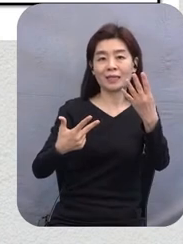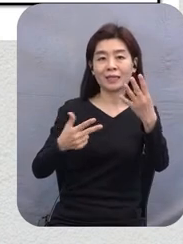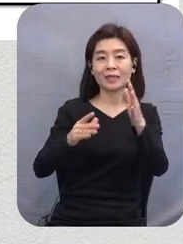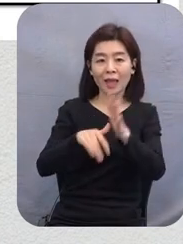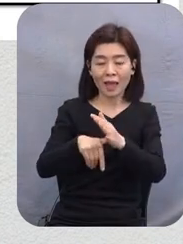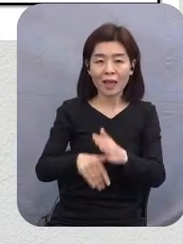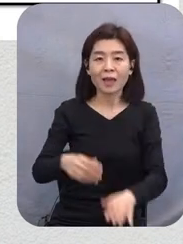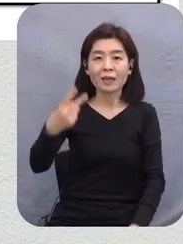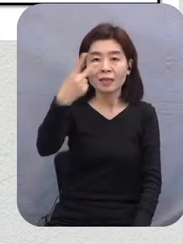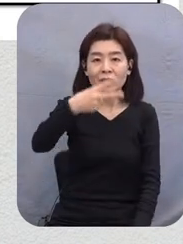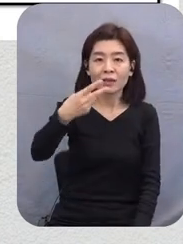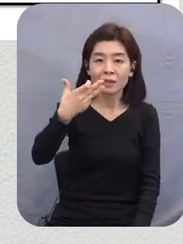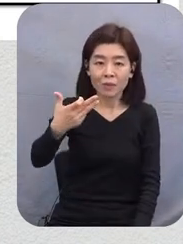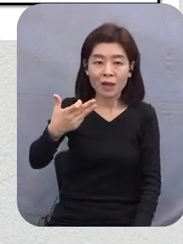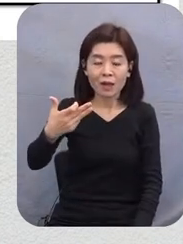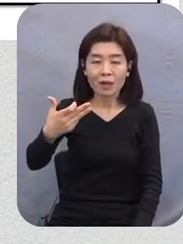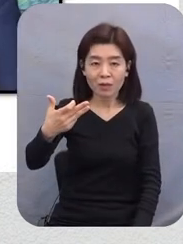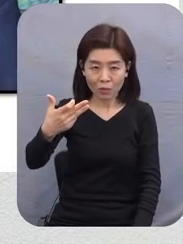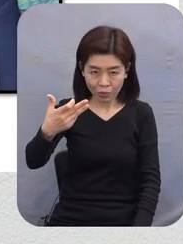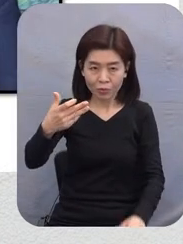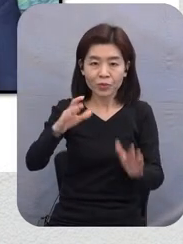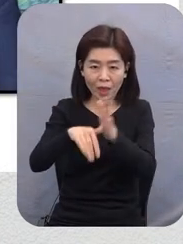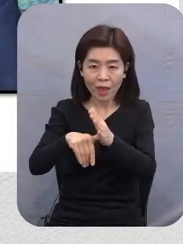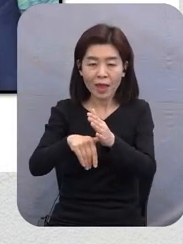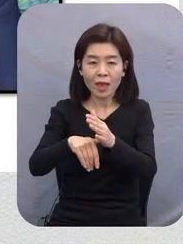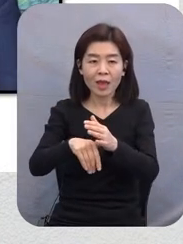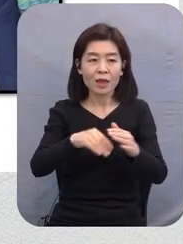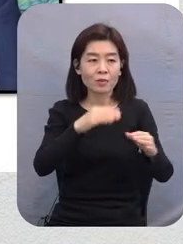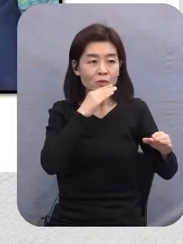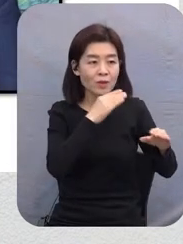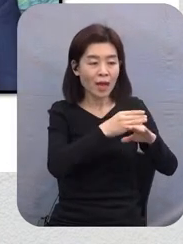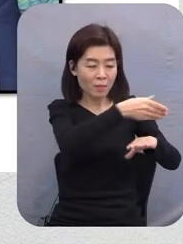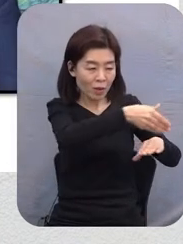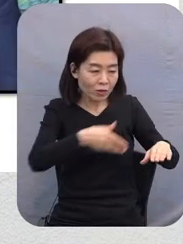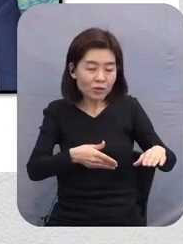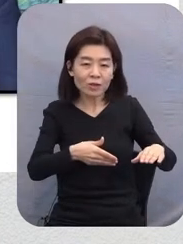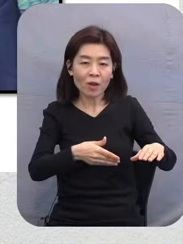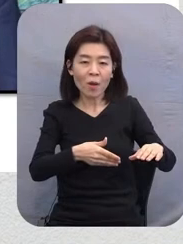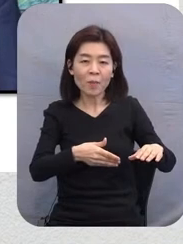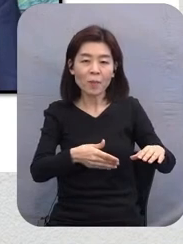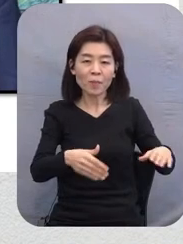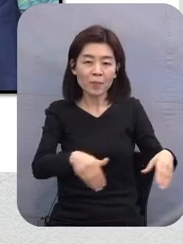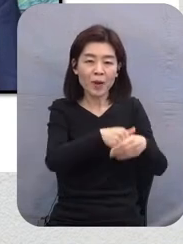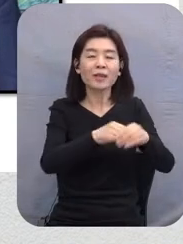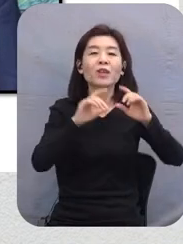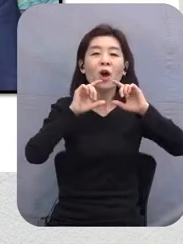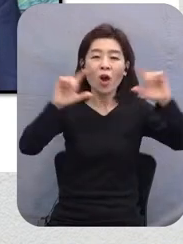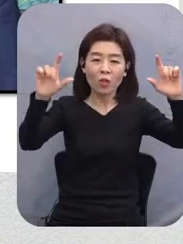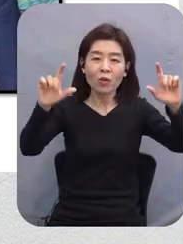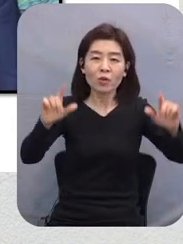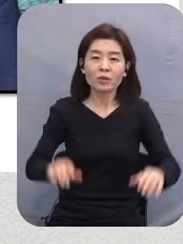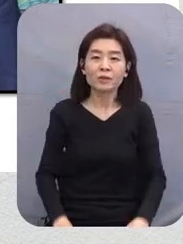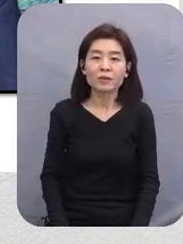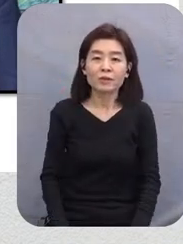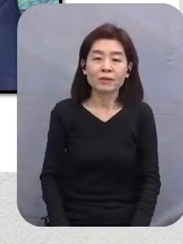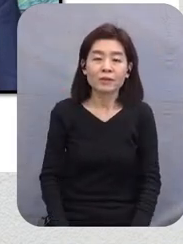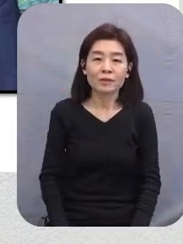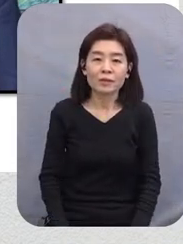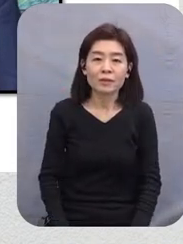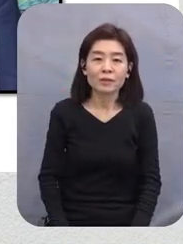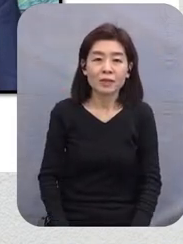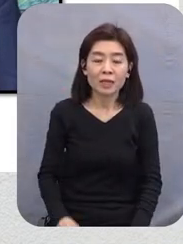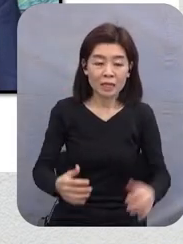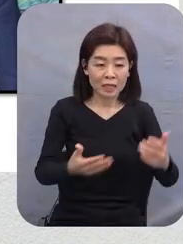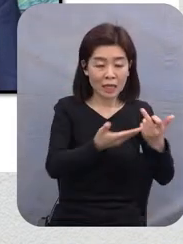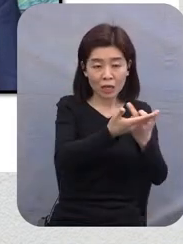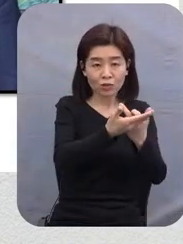바로 2018년 판문점 선언이 있었고 75년 전에 4.18 평화협정이 있었습니다. 제주도의 학살의 비극을